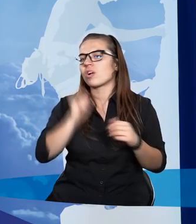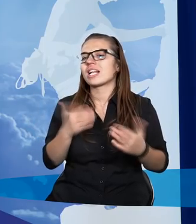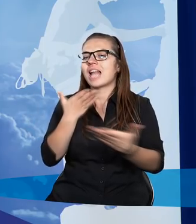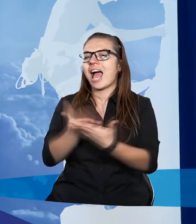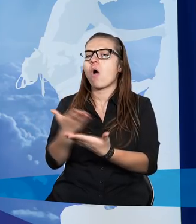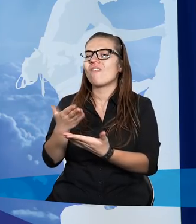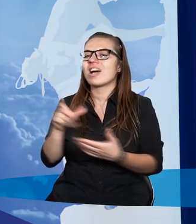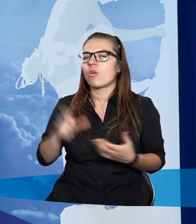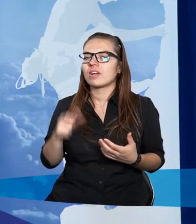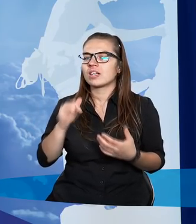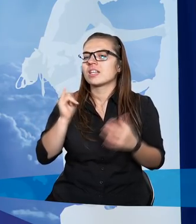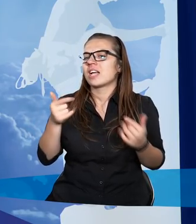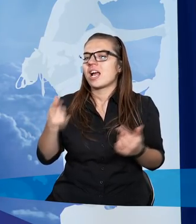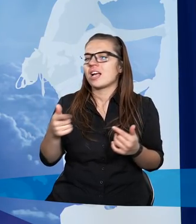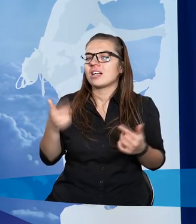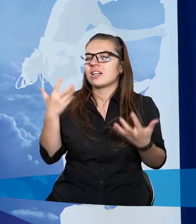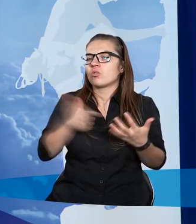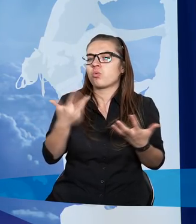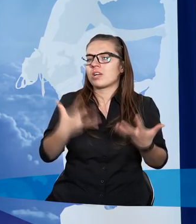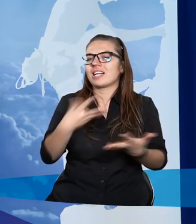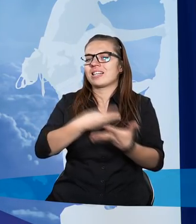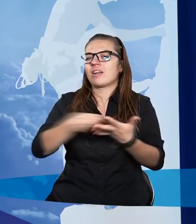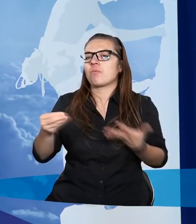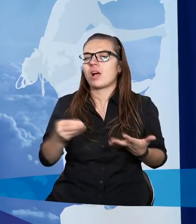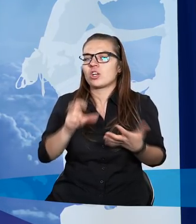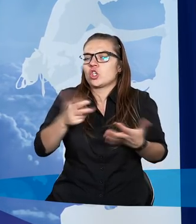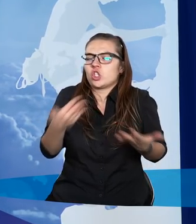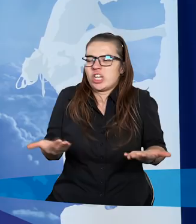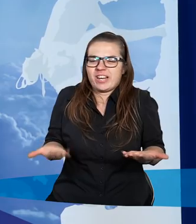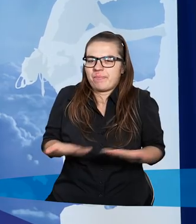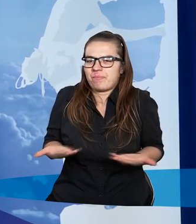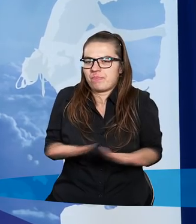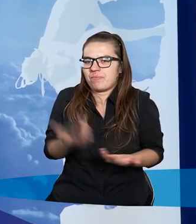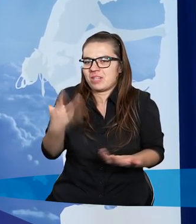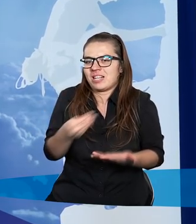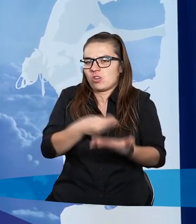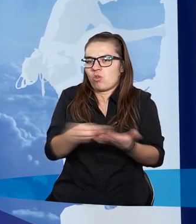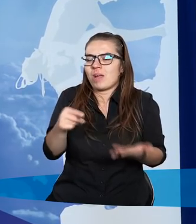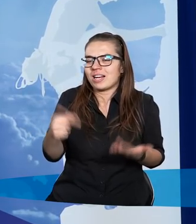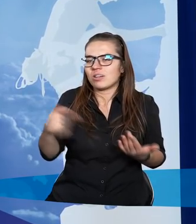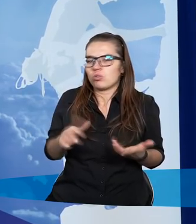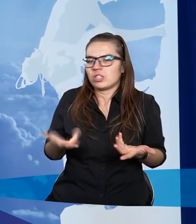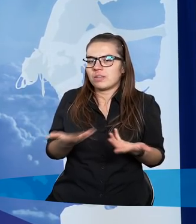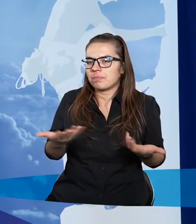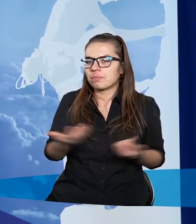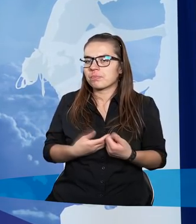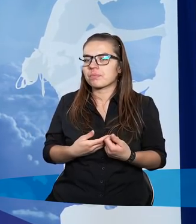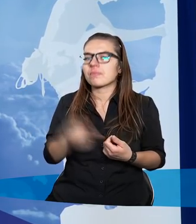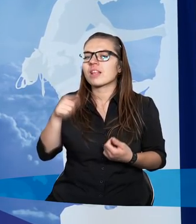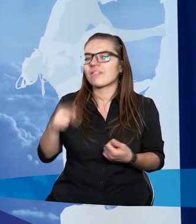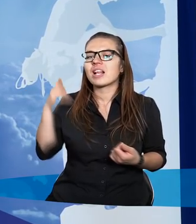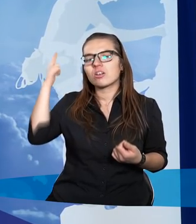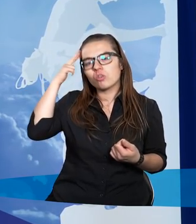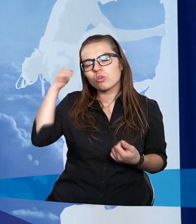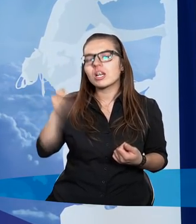zaoferować, jaki dług Ty chcesz płacić, czym chcesz płacić. Wtedy